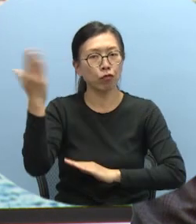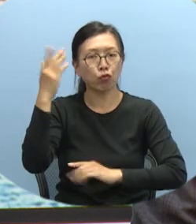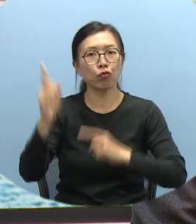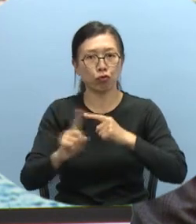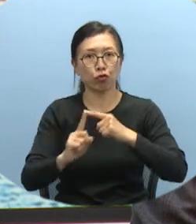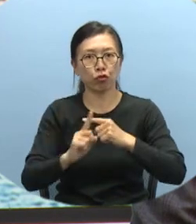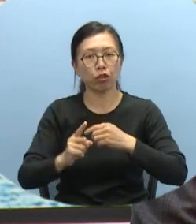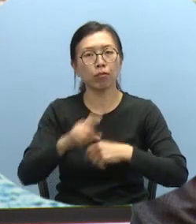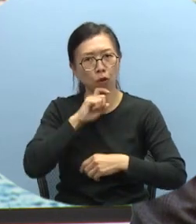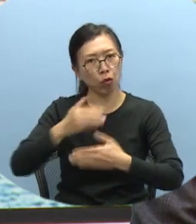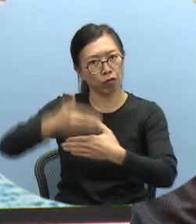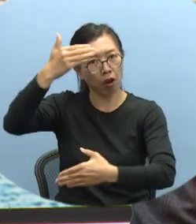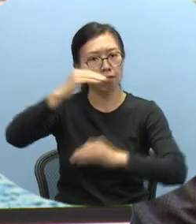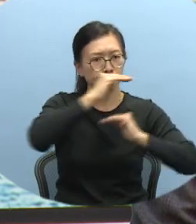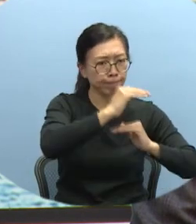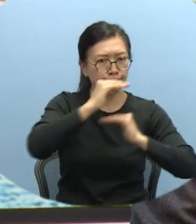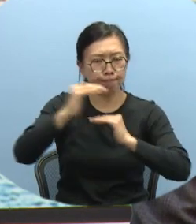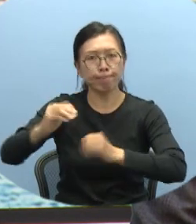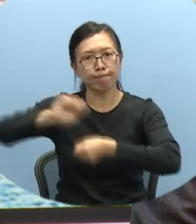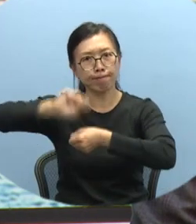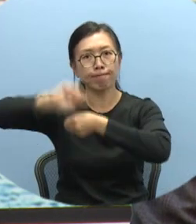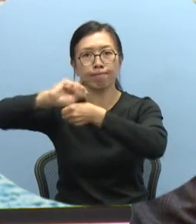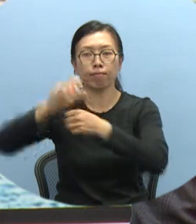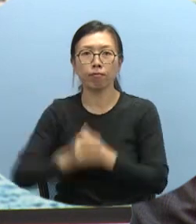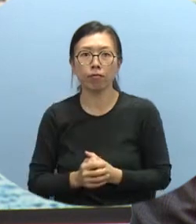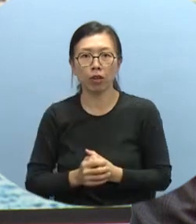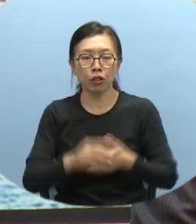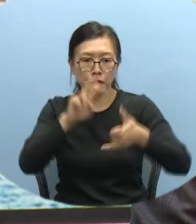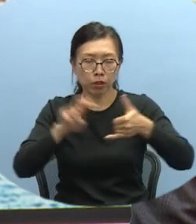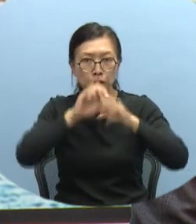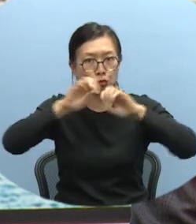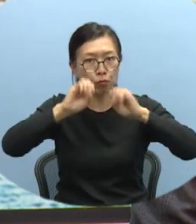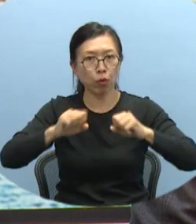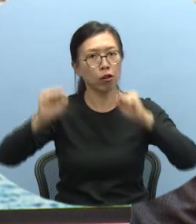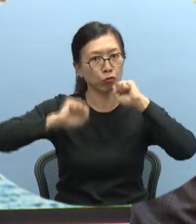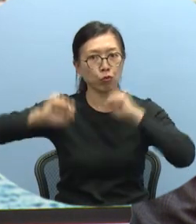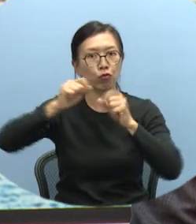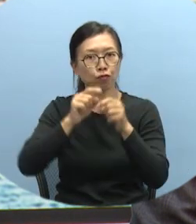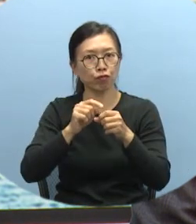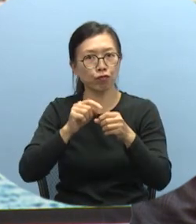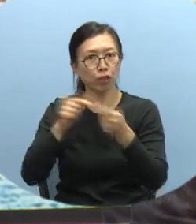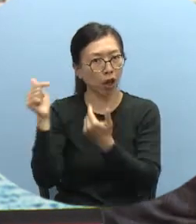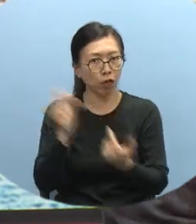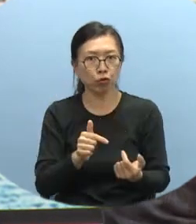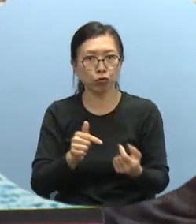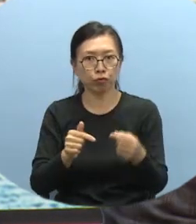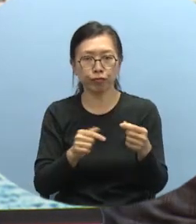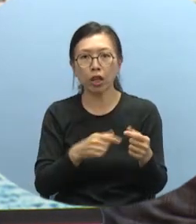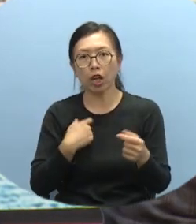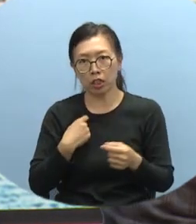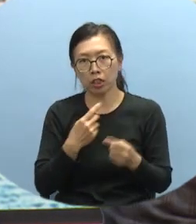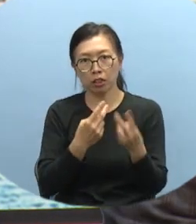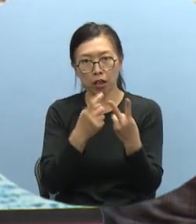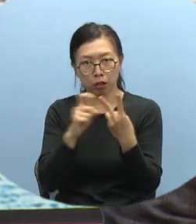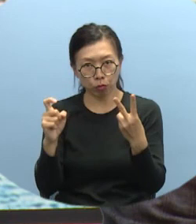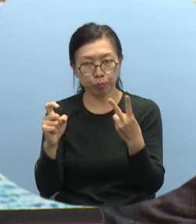廈，進行更加多的限制與檢測的宣告行動，直至到年廿九。視乎疫情的需要，